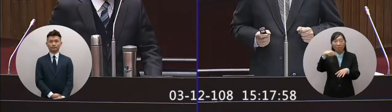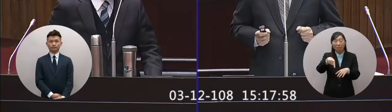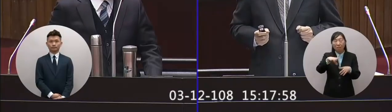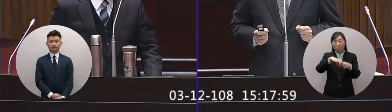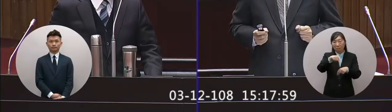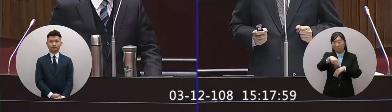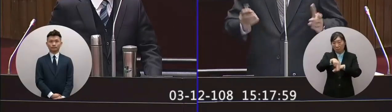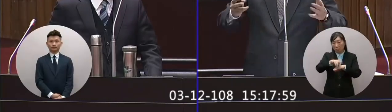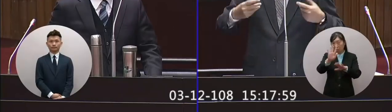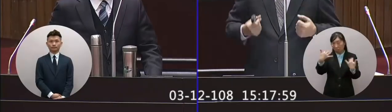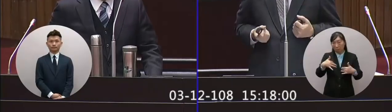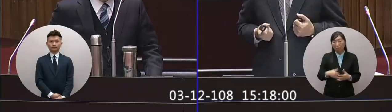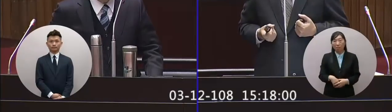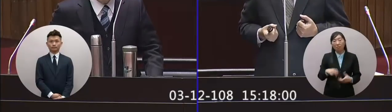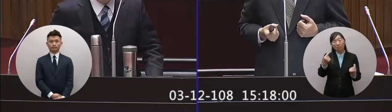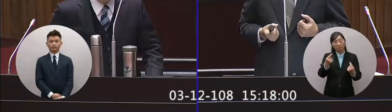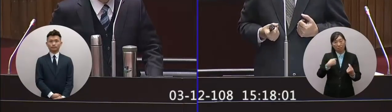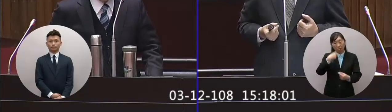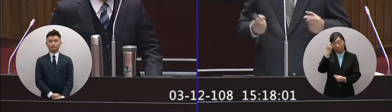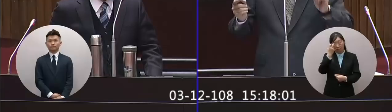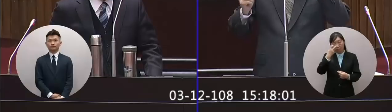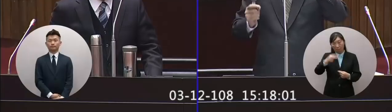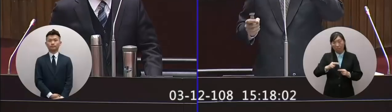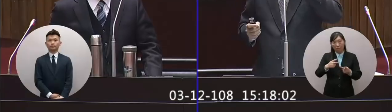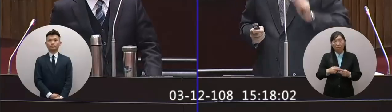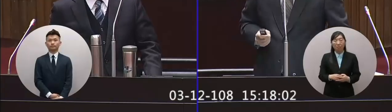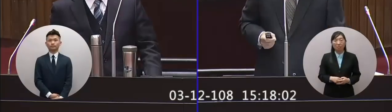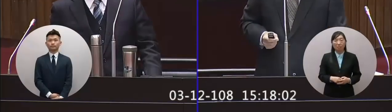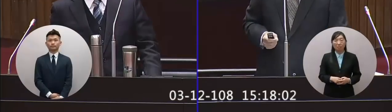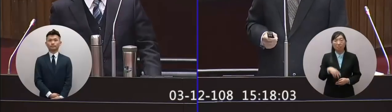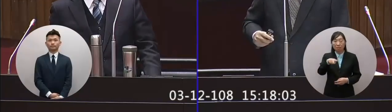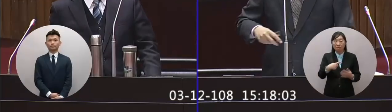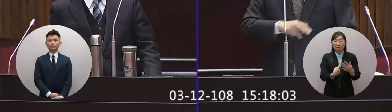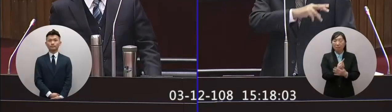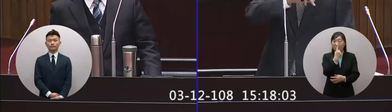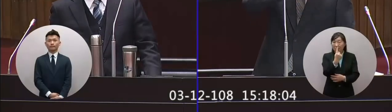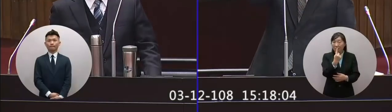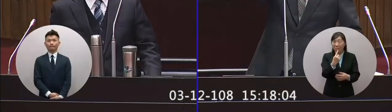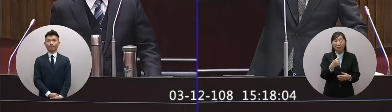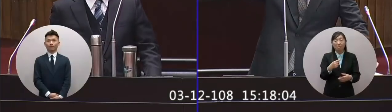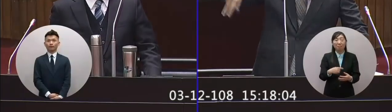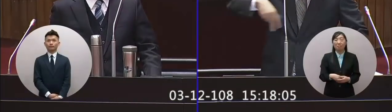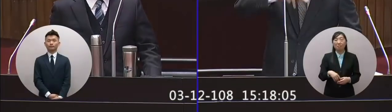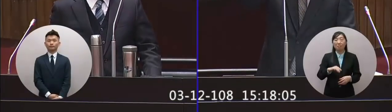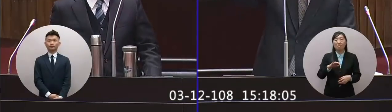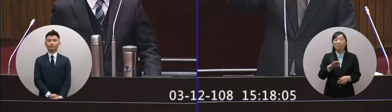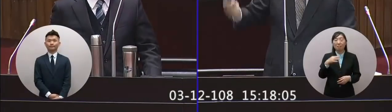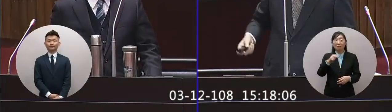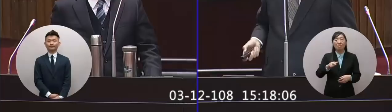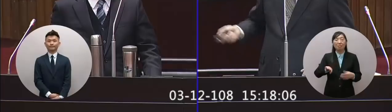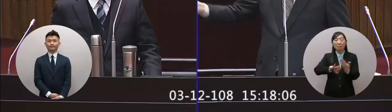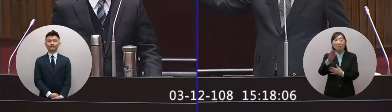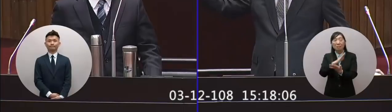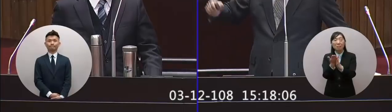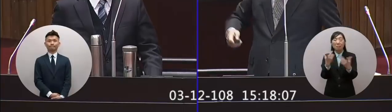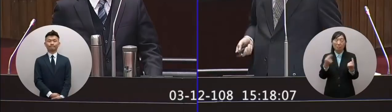题？啊，这嘛是咱来检讨。哦，这个都是单一面呐，哈啊，可是我们必须要通盘全面的来